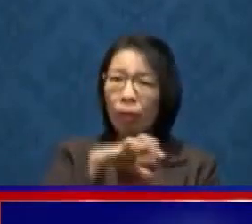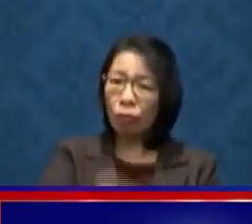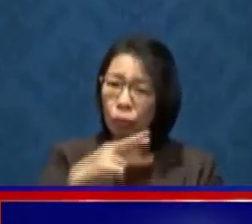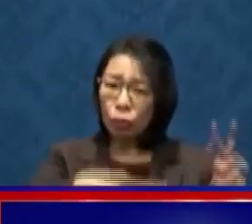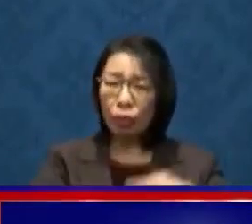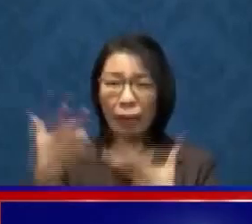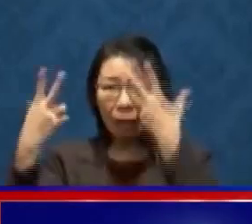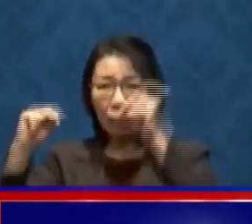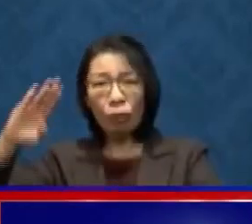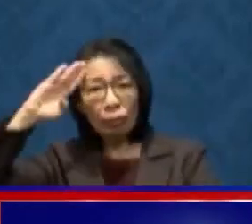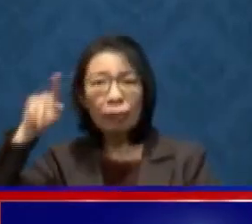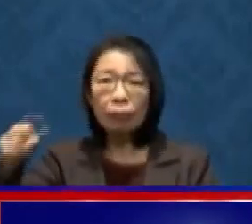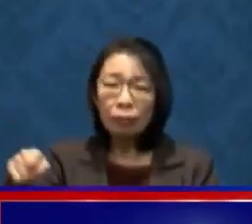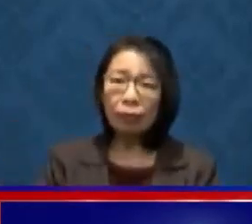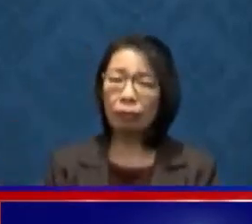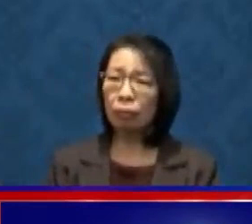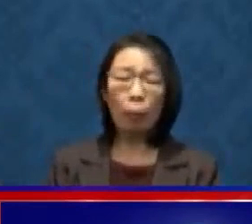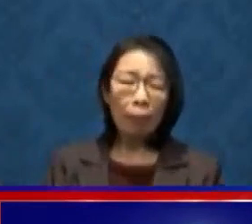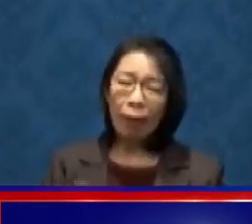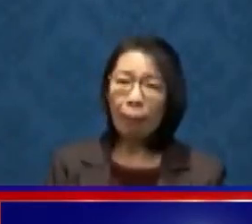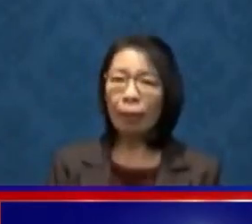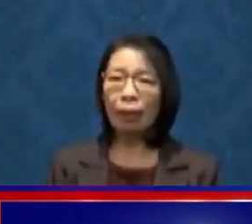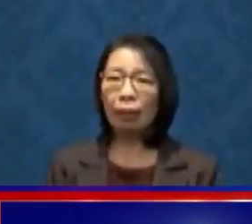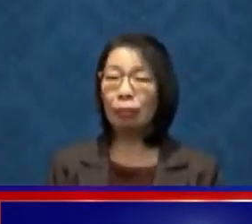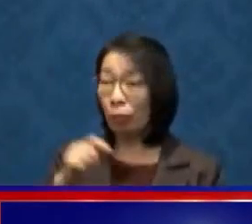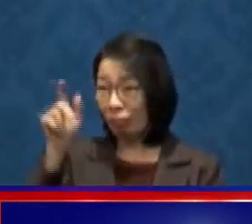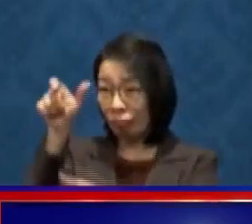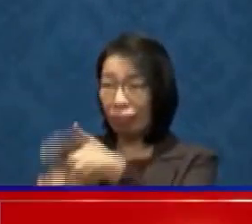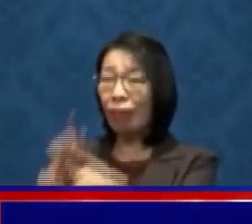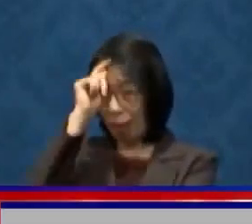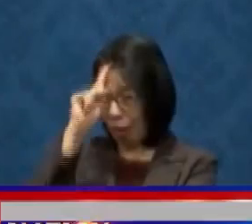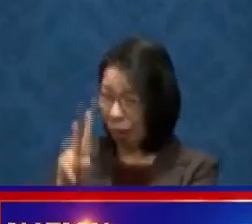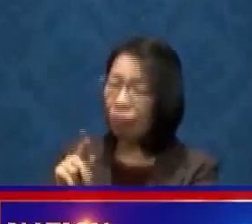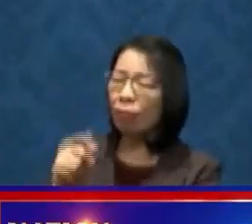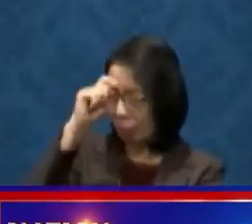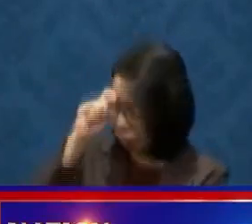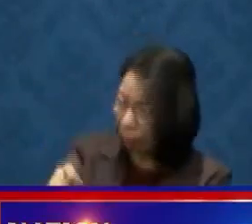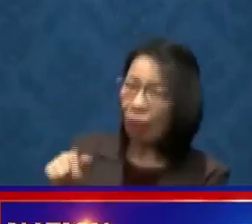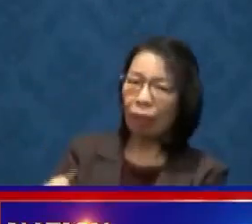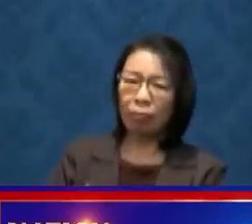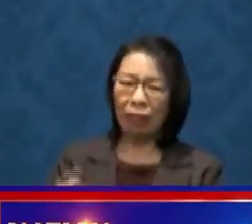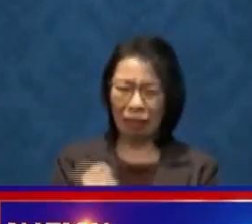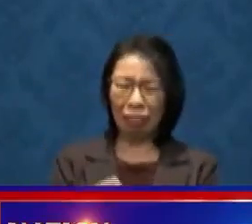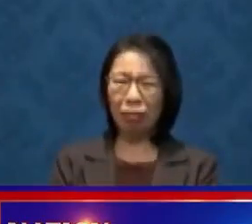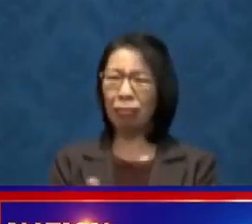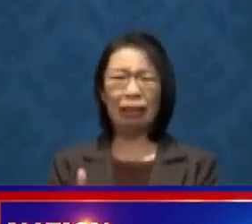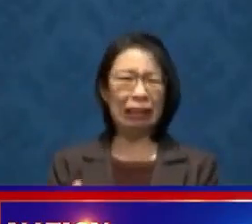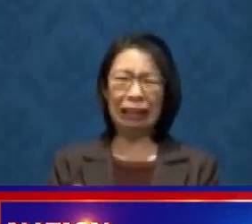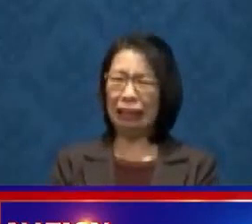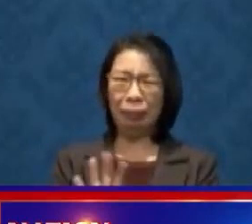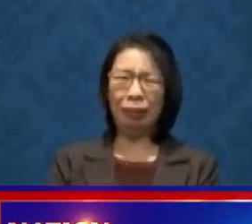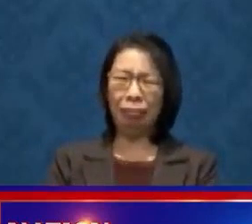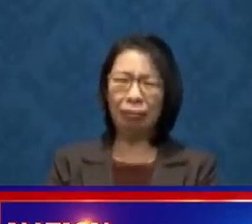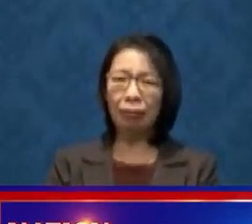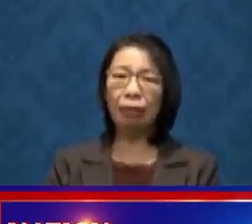ท่านนายกรัฐมนตรีผมไม่ได้ผมเคารพท่านแต่สิ่งที่ท่านทำท่านกำลังบกพร่องอย่างมากแล้วท่านจะมาใช้